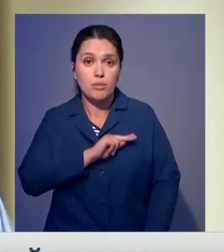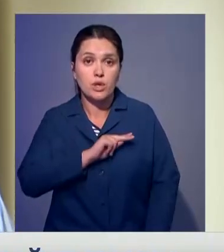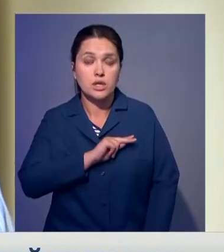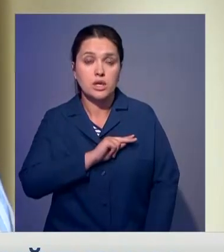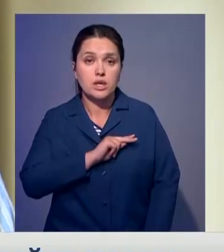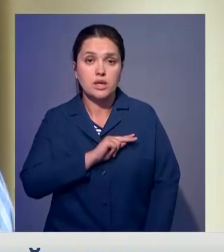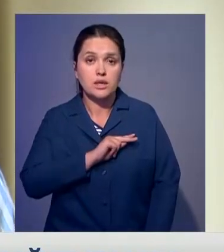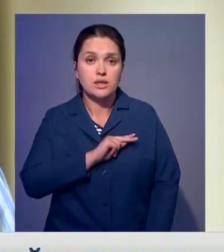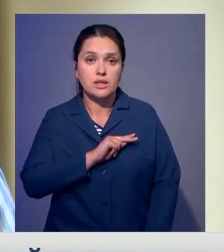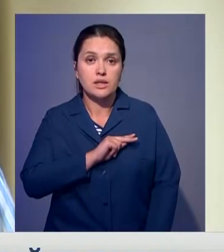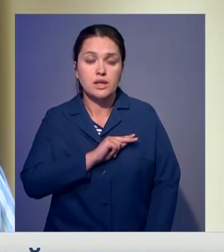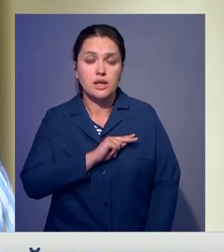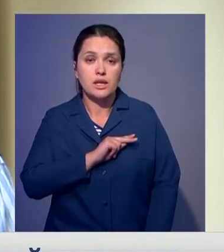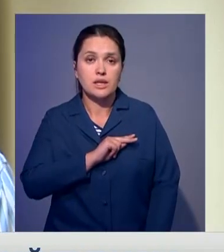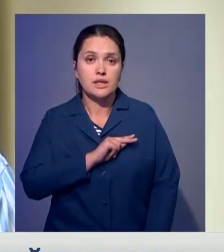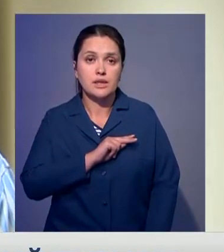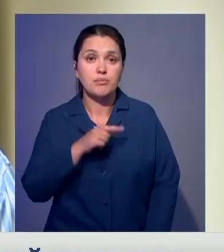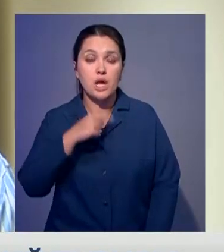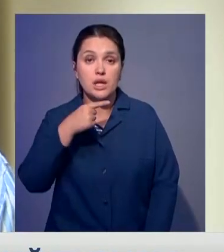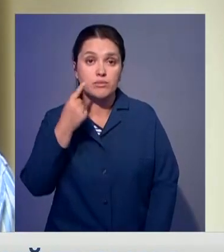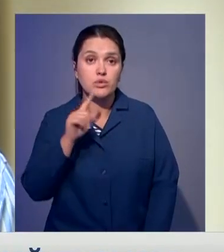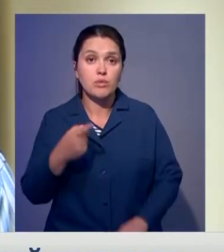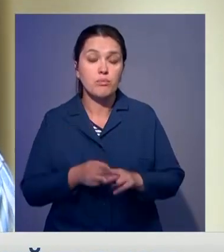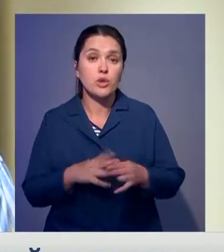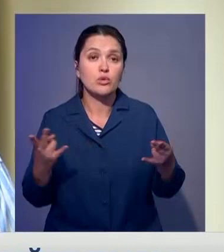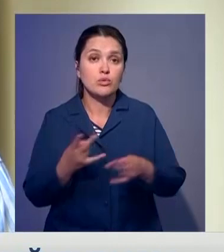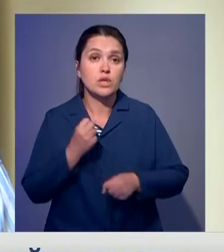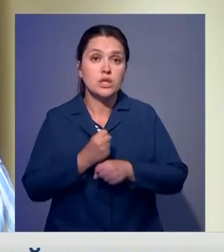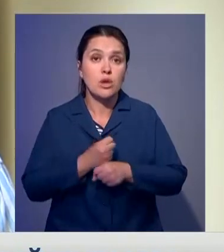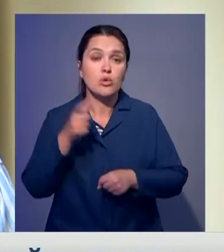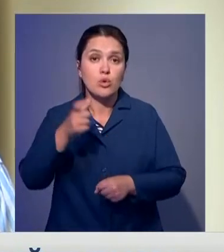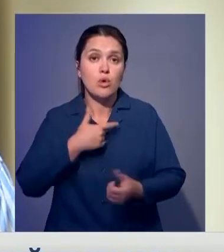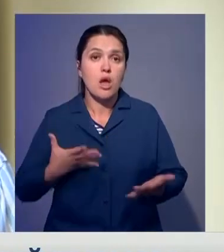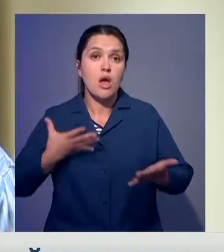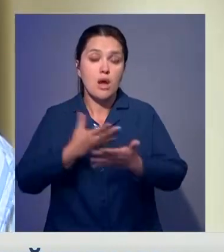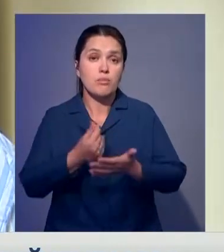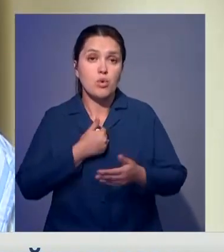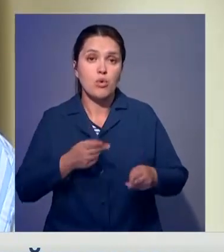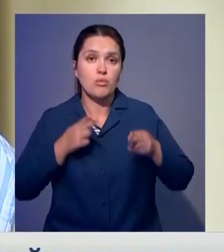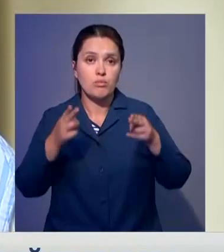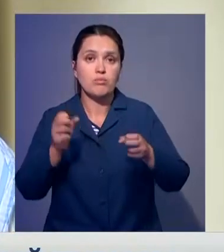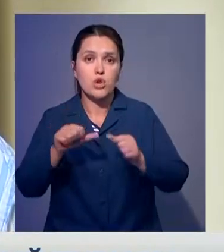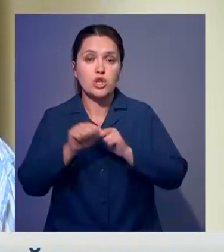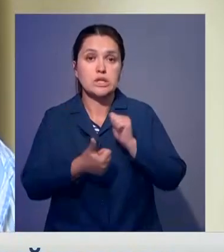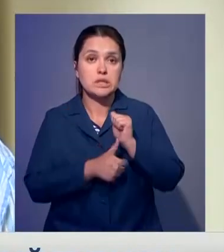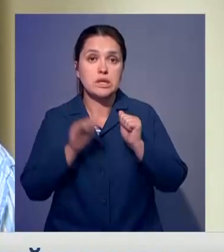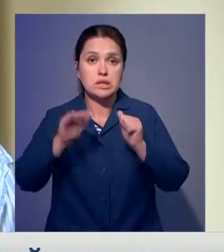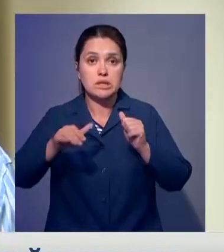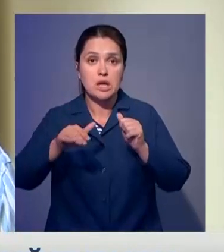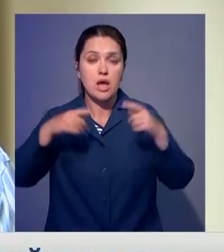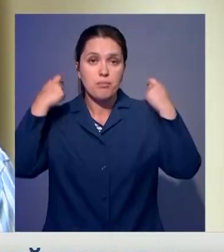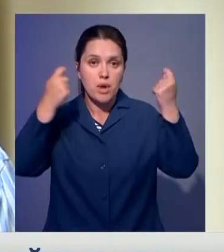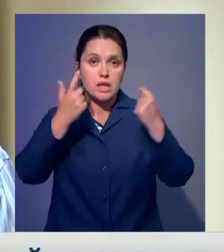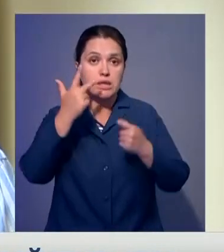Поэтому я говорю, мы говорим о том, что это нужно делать. Человек уже деньги оплатил, хочет приехать. Что такое 16 тысяч баранов и 3 старых